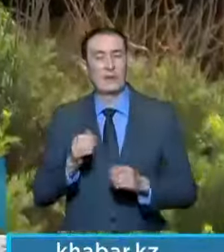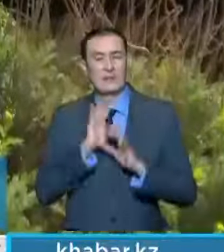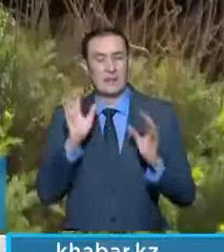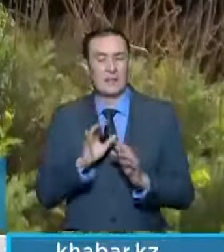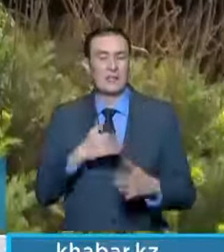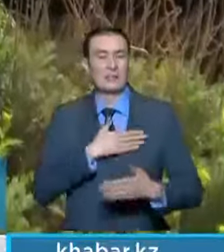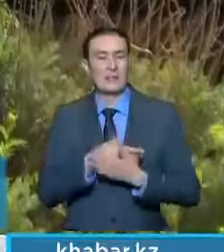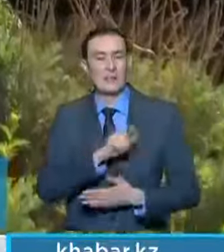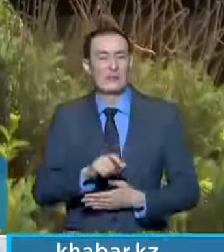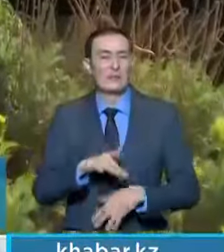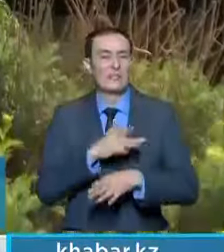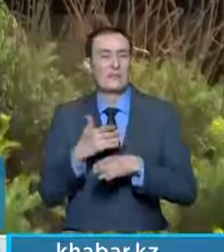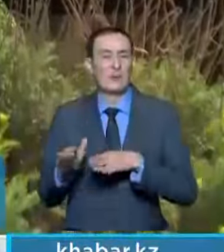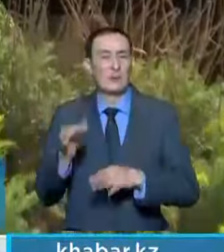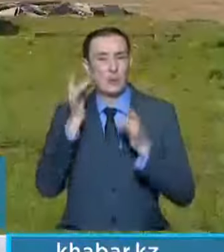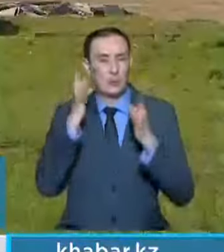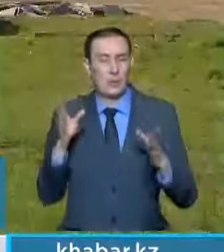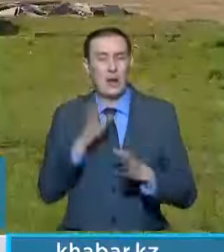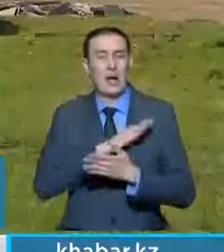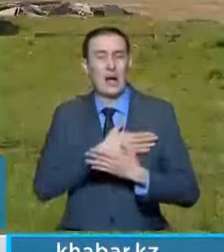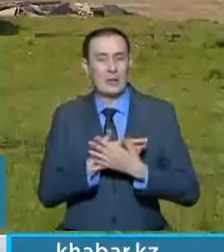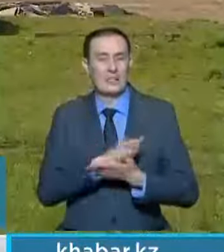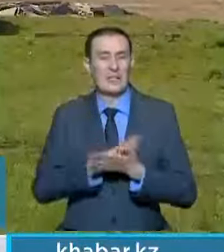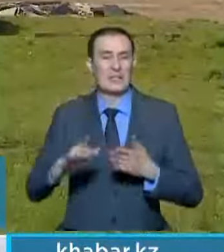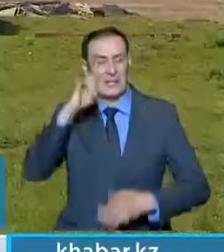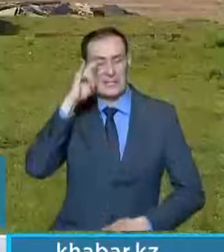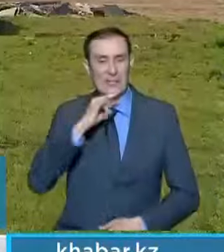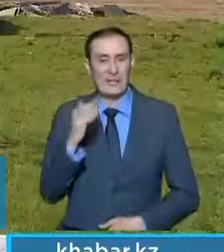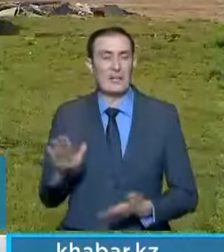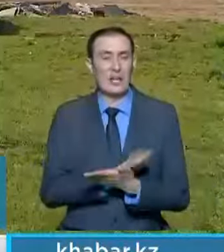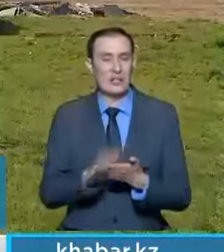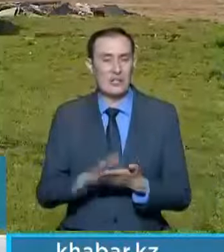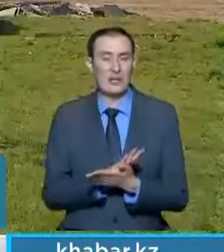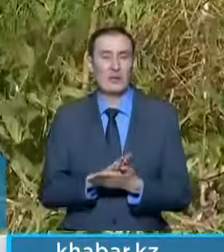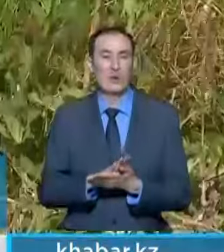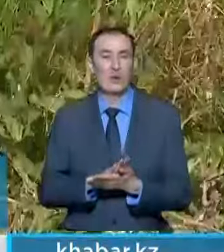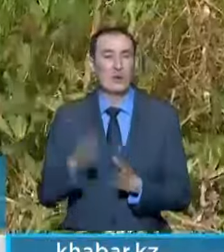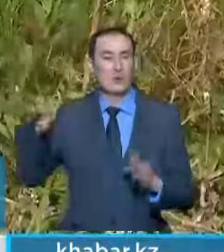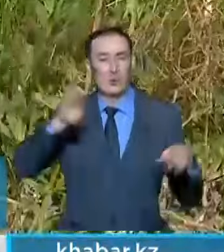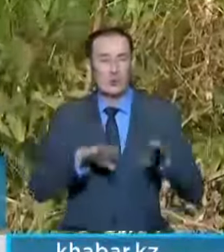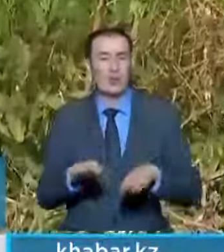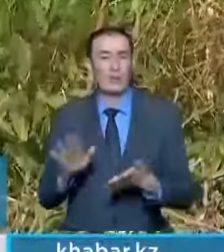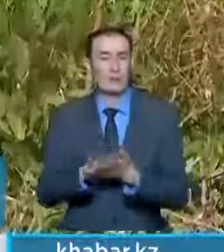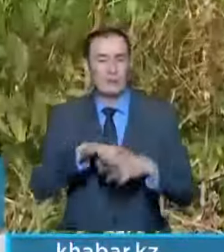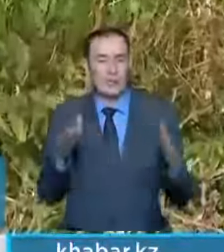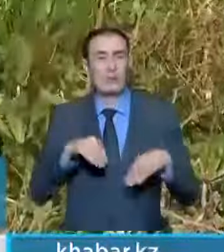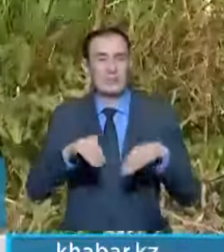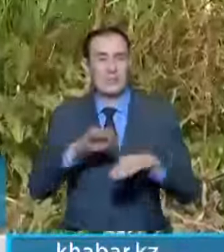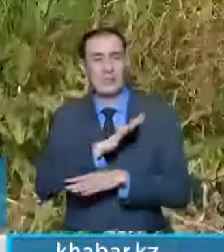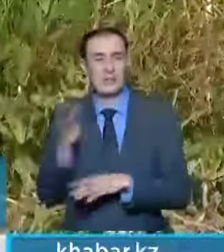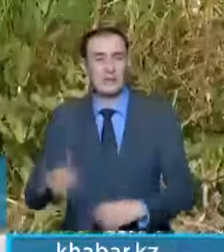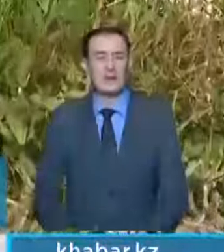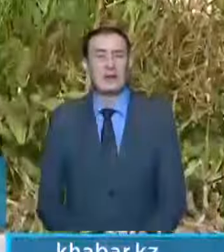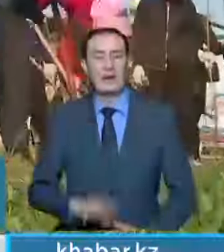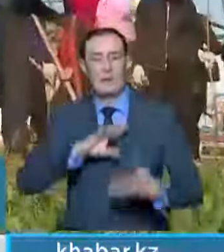внесли и работники сферы культуры. В рамках эко-акции «Таза Казахстан» они очистили урочище Саусхандах от мусора и высадили деревья.